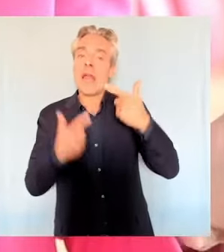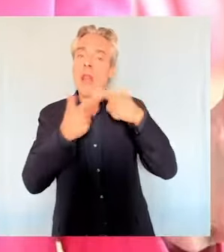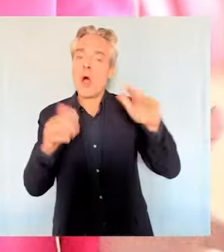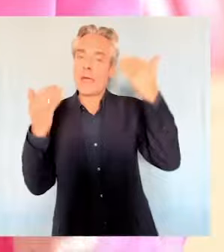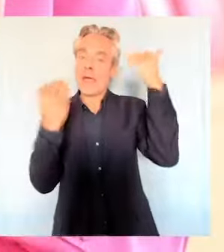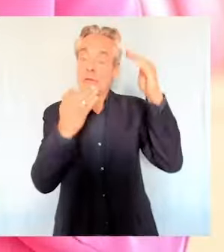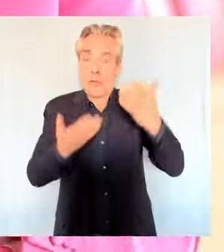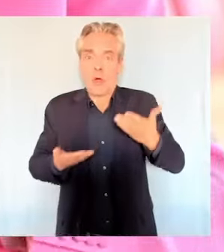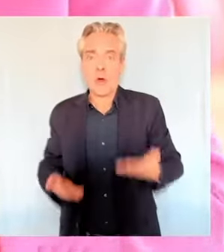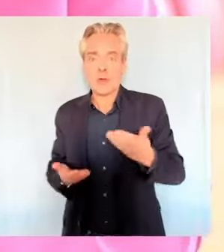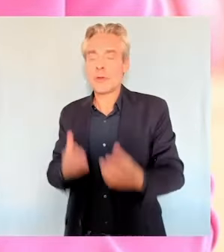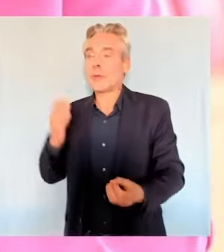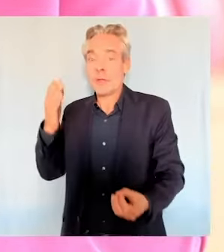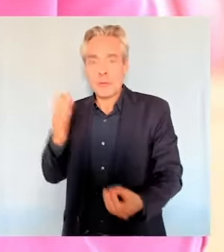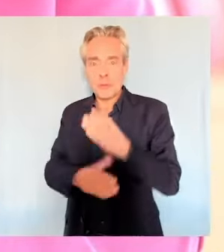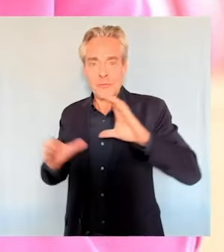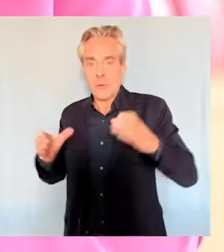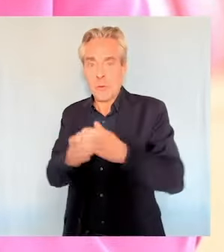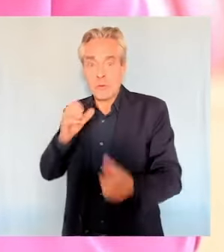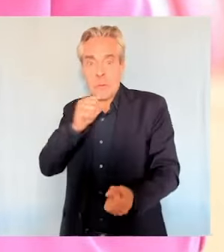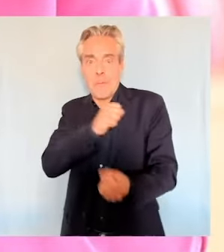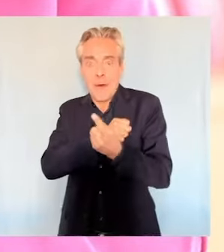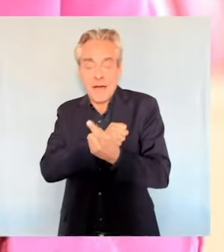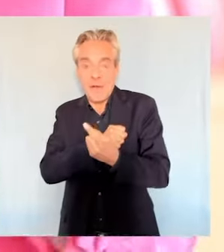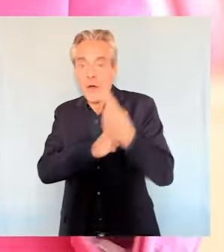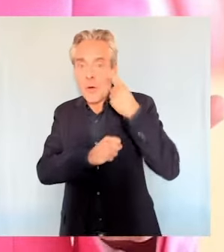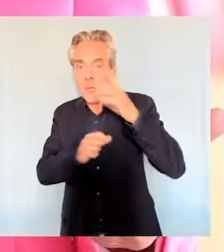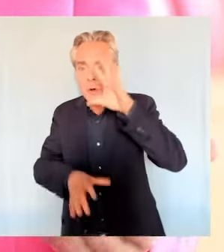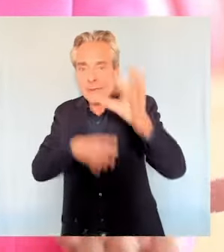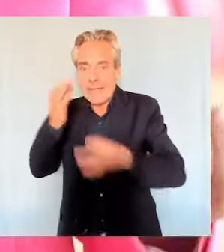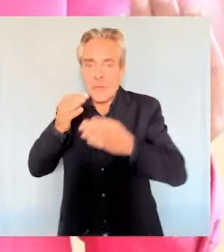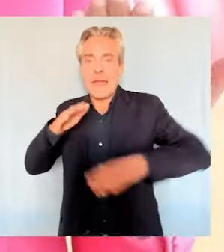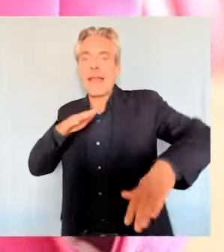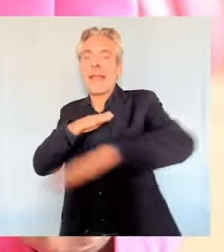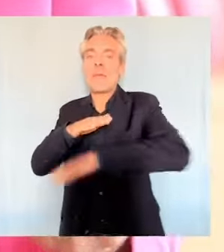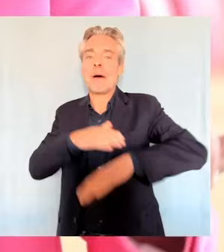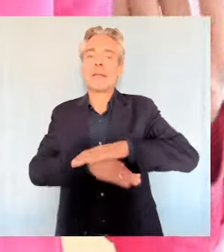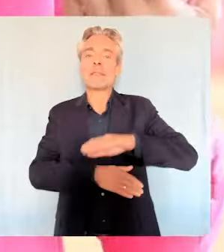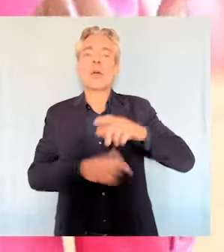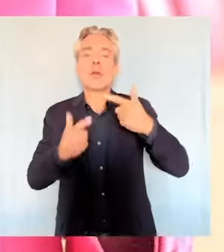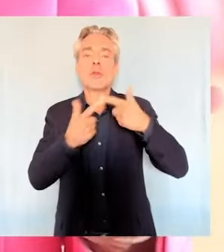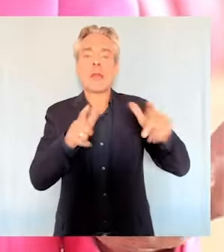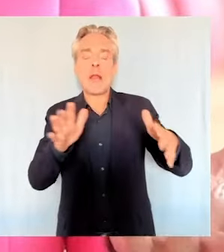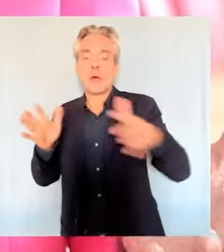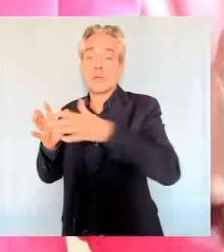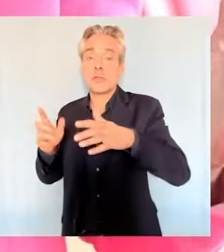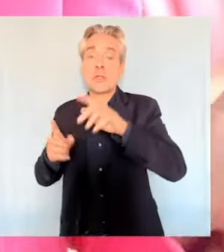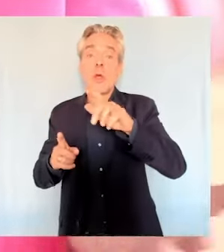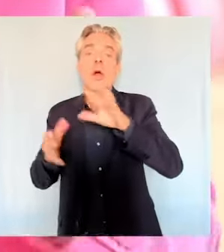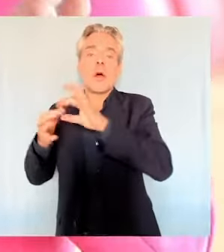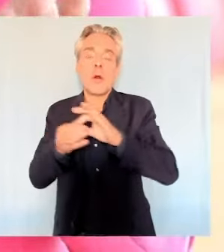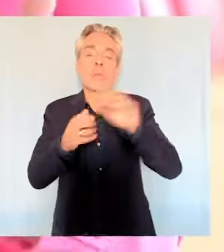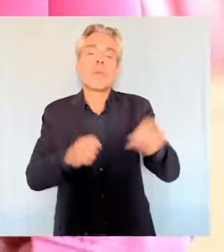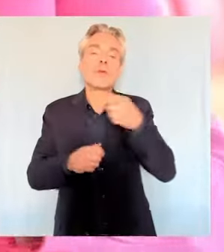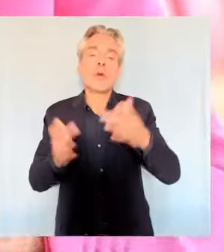désormais, vous aurez un tout nouveau module pour découvrir les bases de la langue des signes et